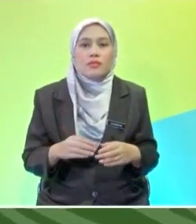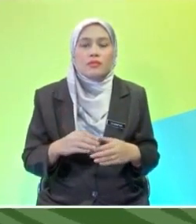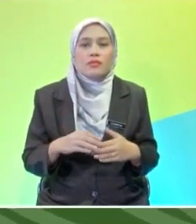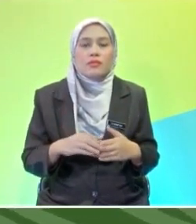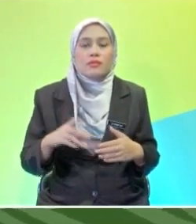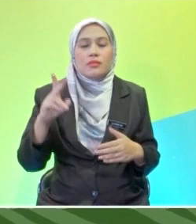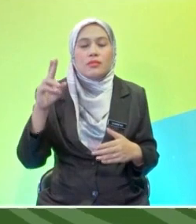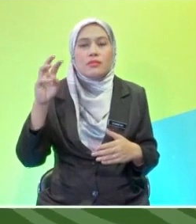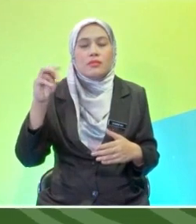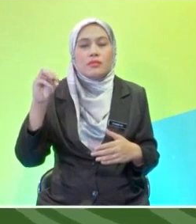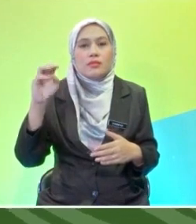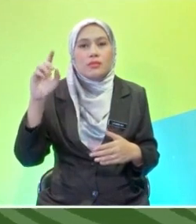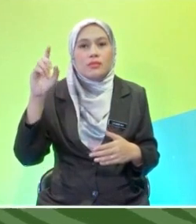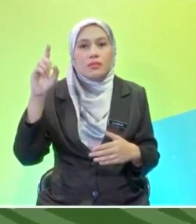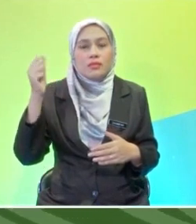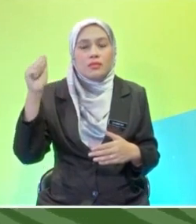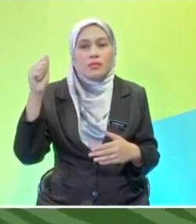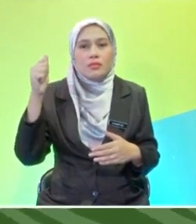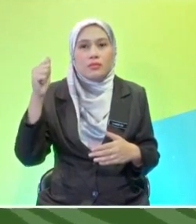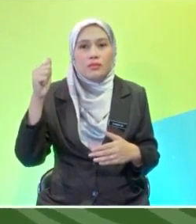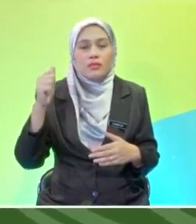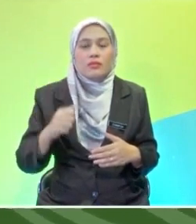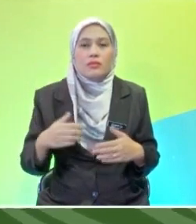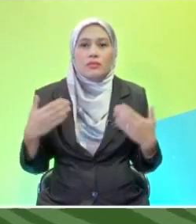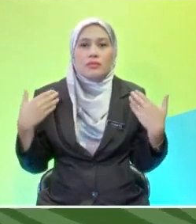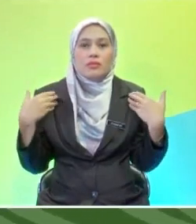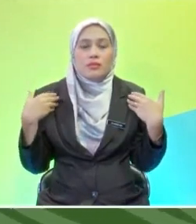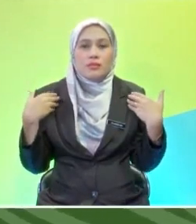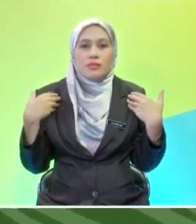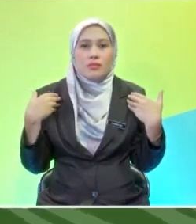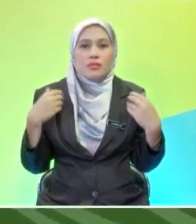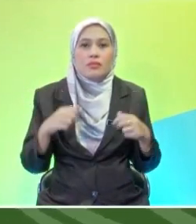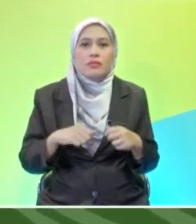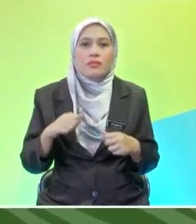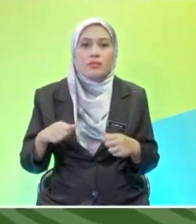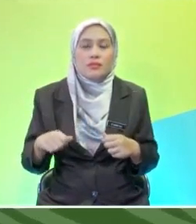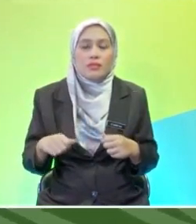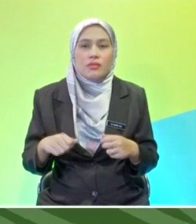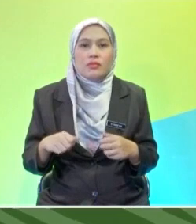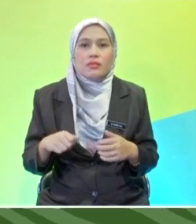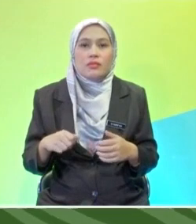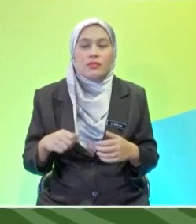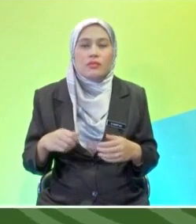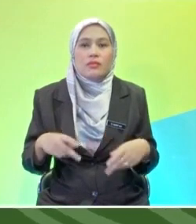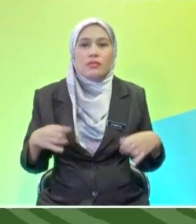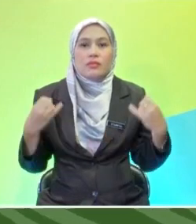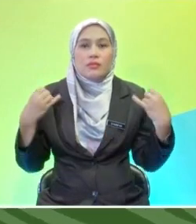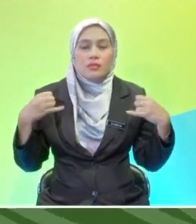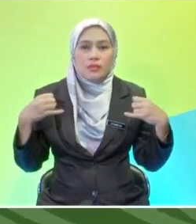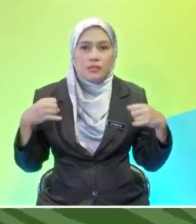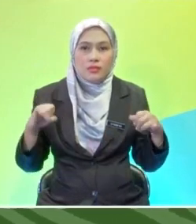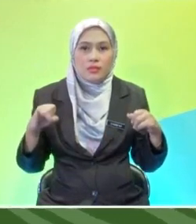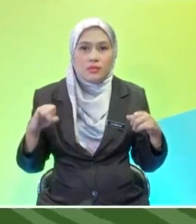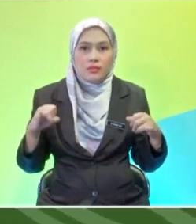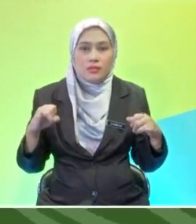seorang. Yang memiliki kemahiran seni anyaman, mereka boleh menghasilkan dan menjual hasil kerja tangan